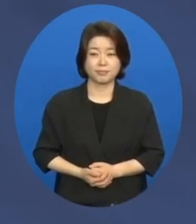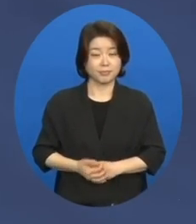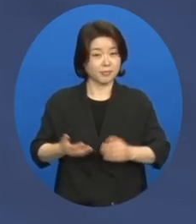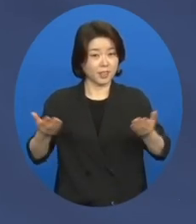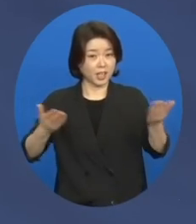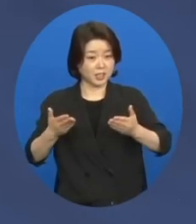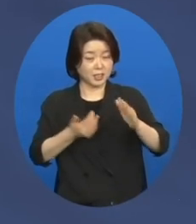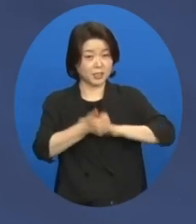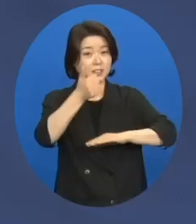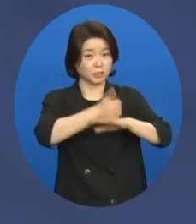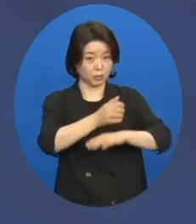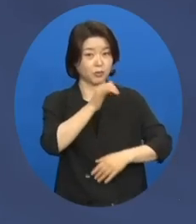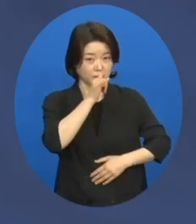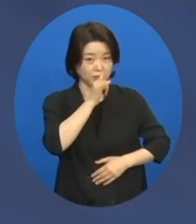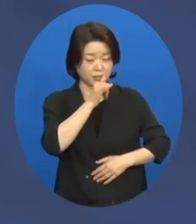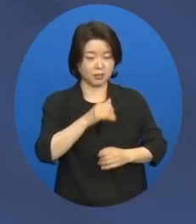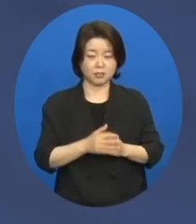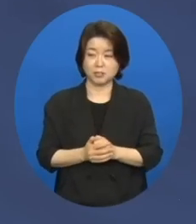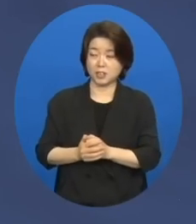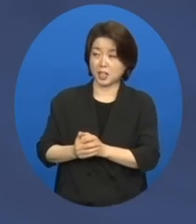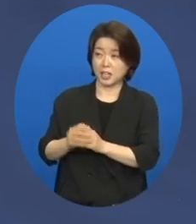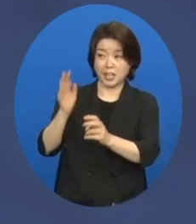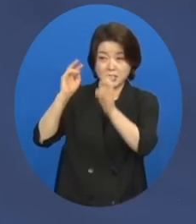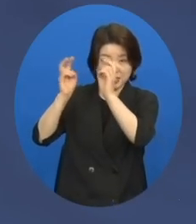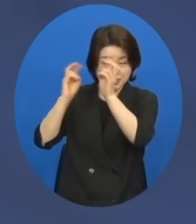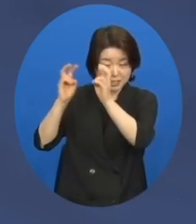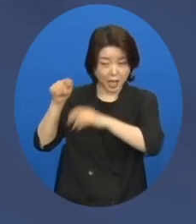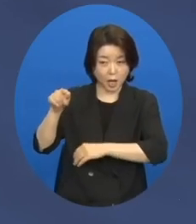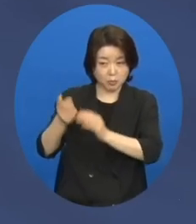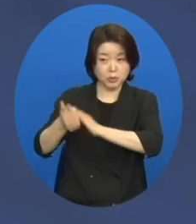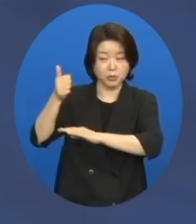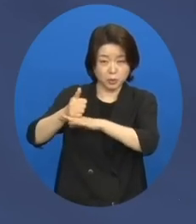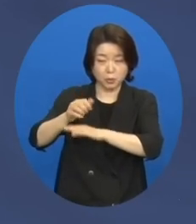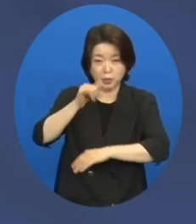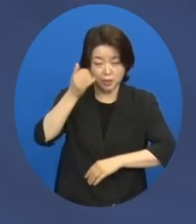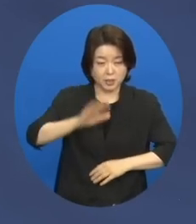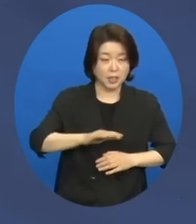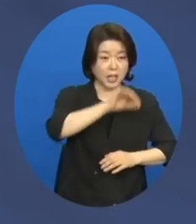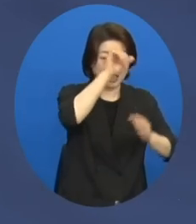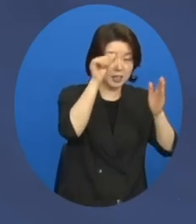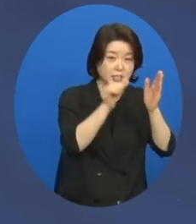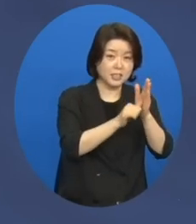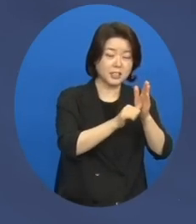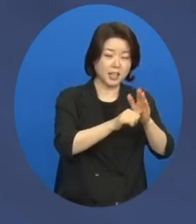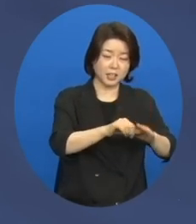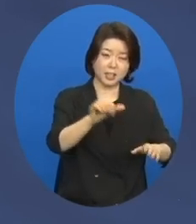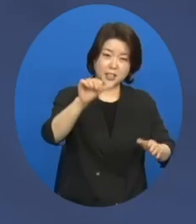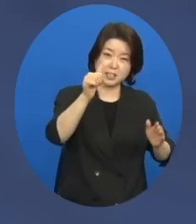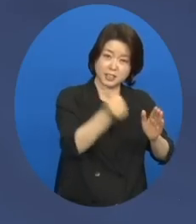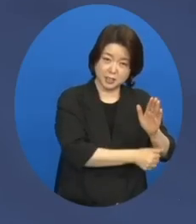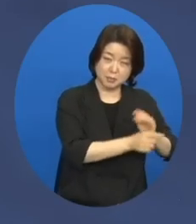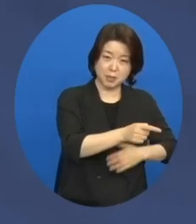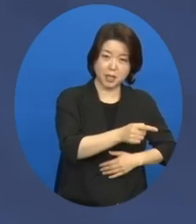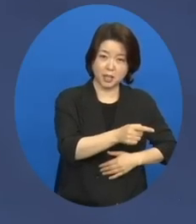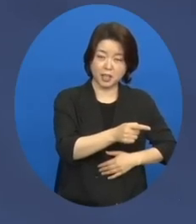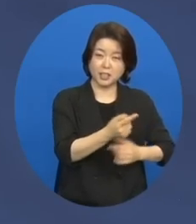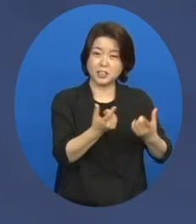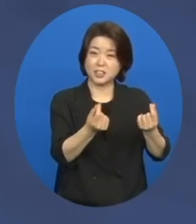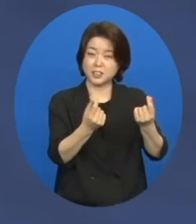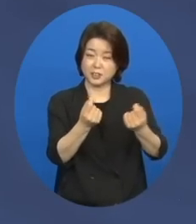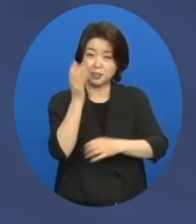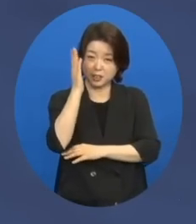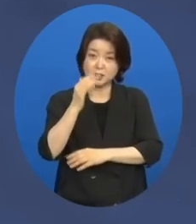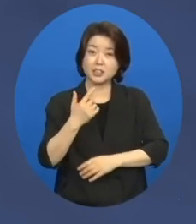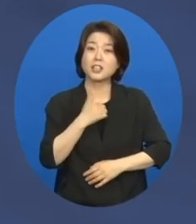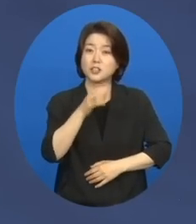사역에는 성공을 했는데 사업에는 성공을 했는데 인생에는 실패한 사람. 이런 유해 사람 얘기 많이 들어보셨죠?